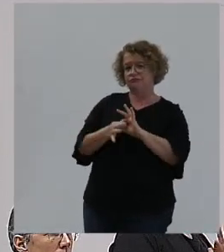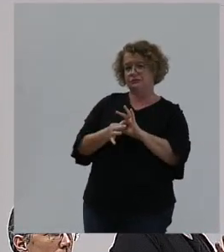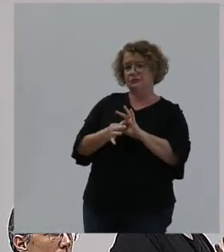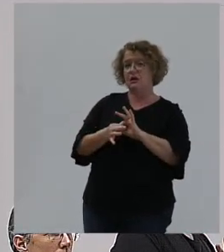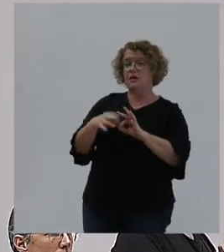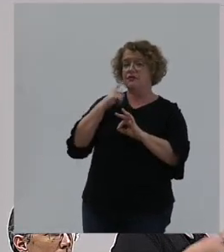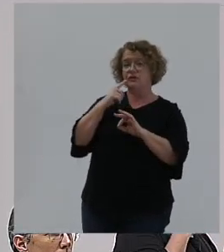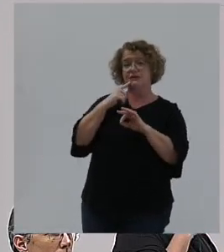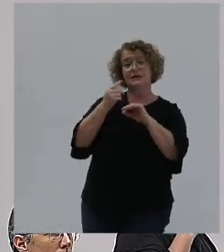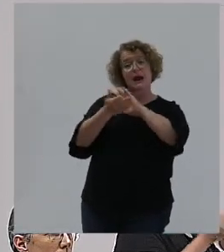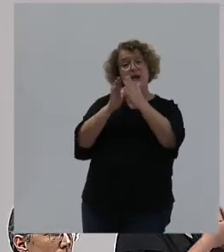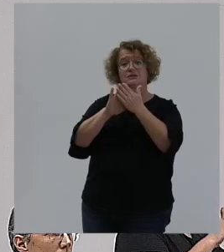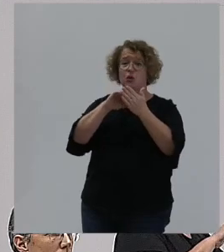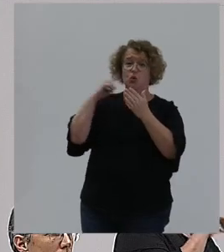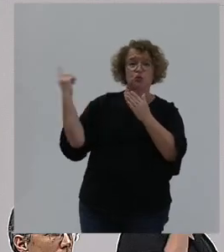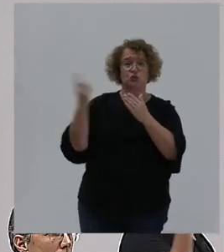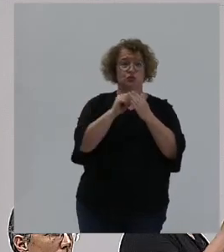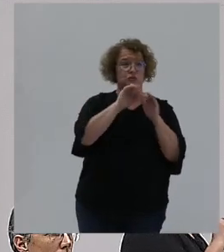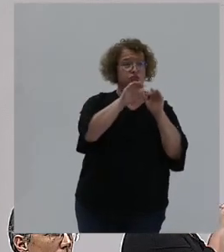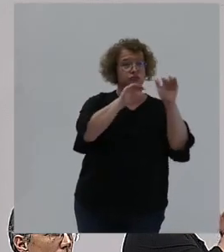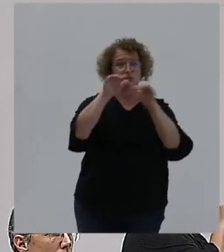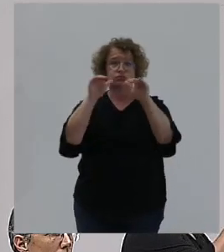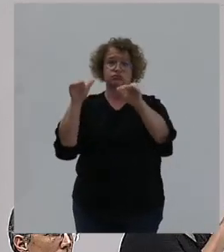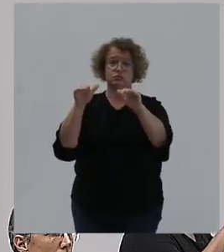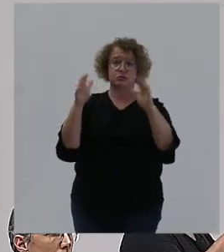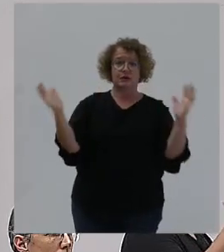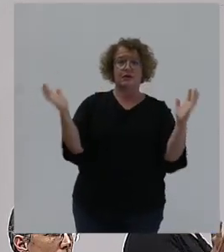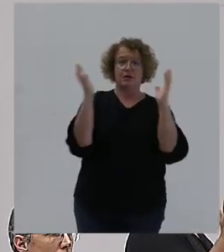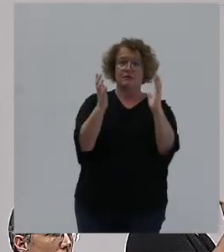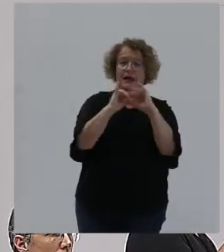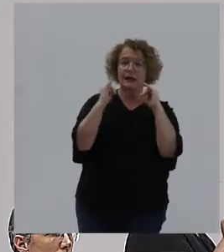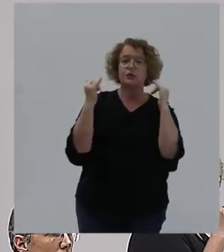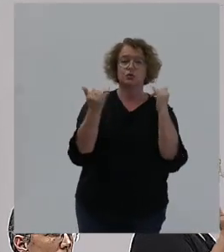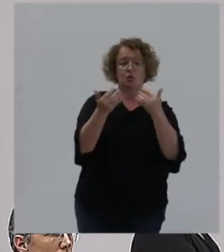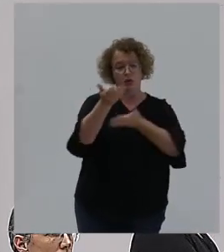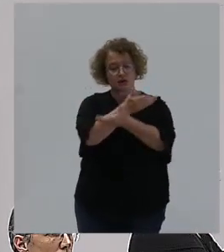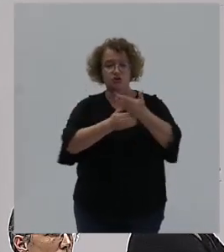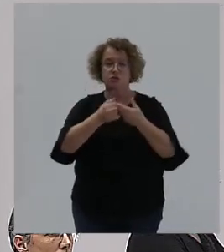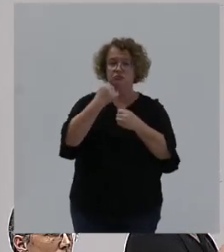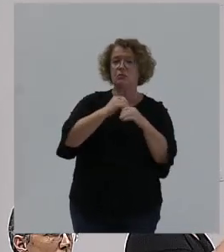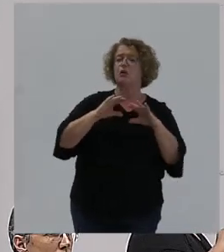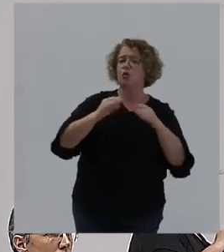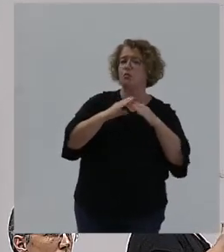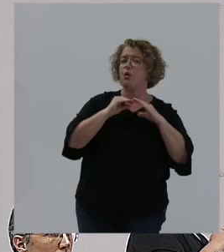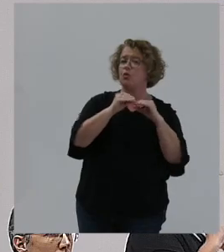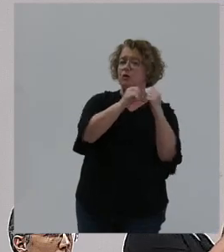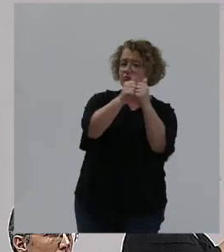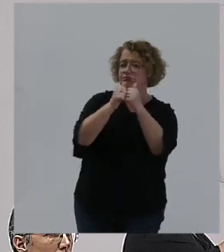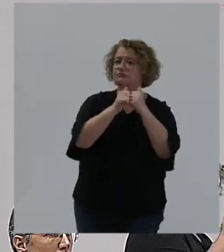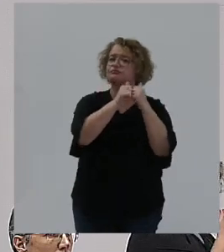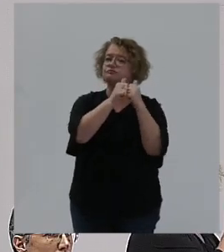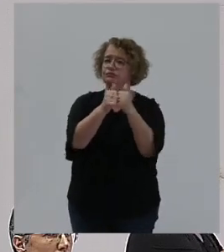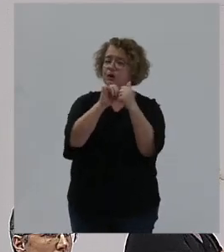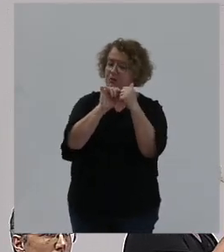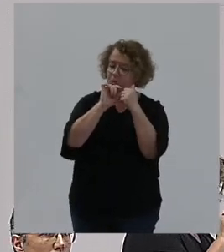du tissu associatif, voir avec eux la façon dont ils souhaitent travailler et bien sûr intégrer ce travail préalable dans la construction de